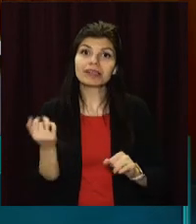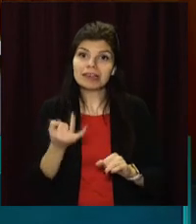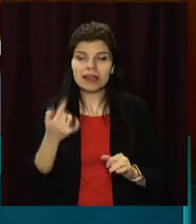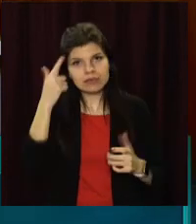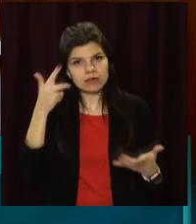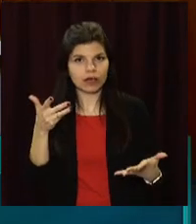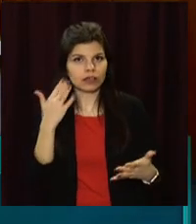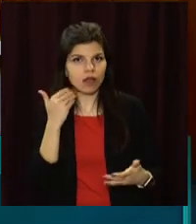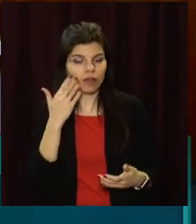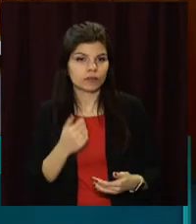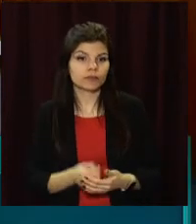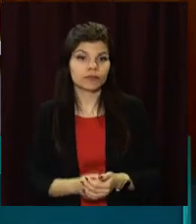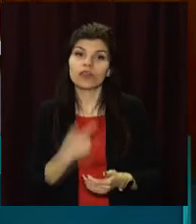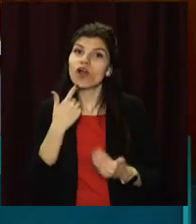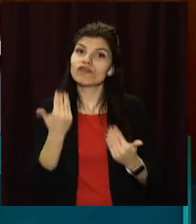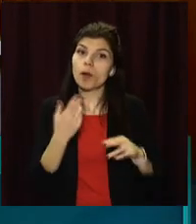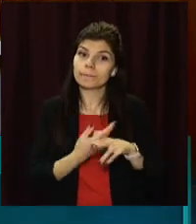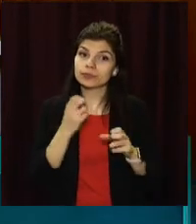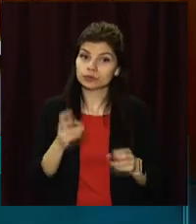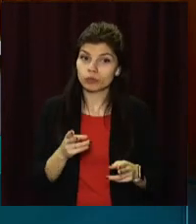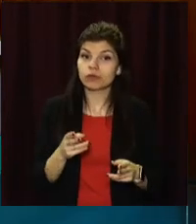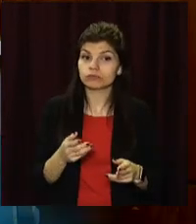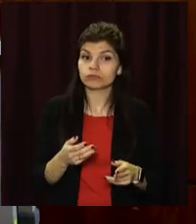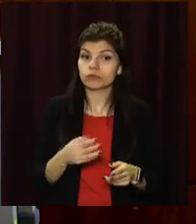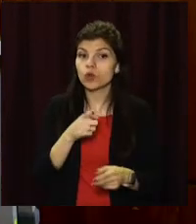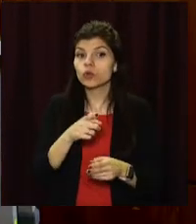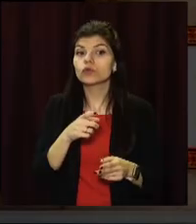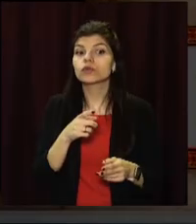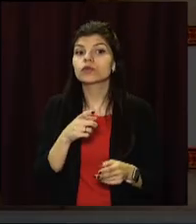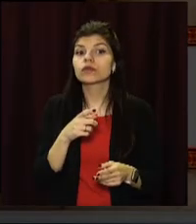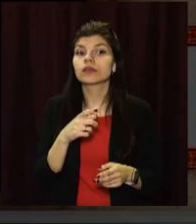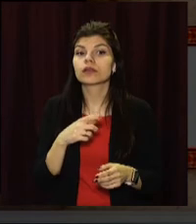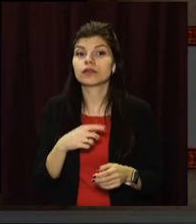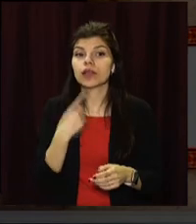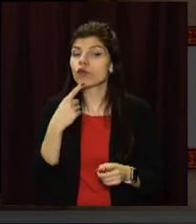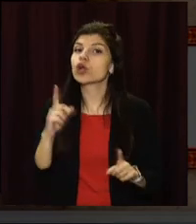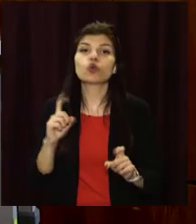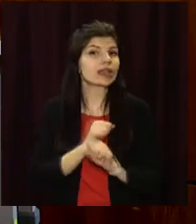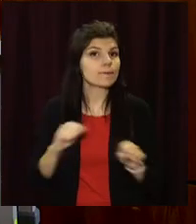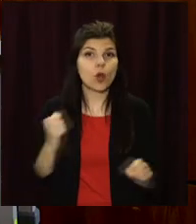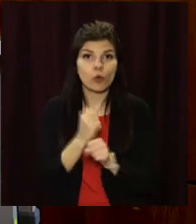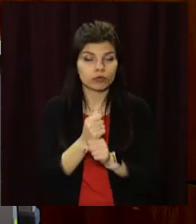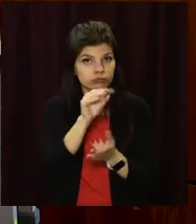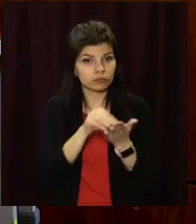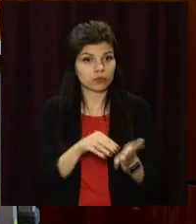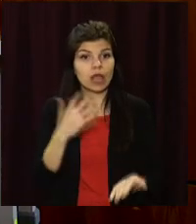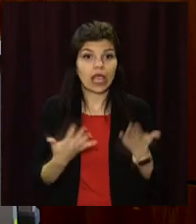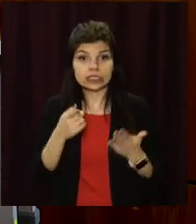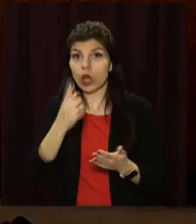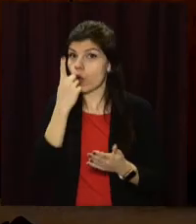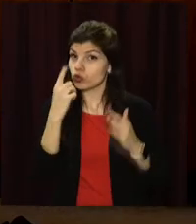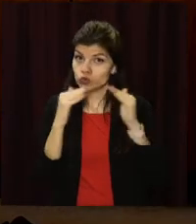безпека. Тут написано, що не можна робити. Якщо ти сам удома, не можна відкривати